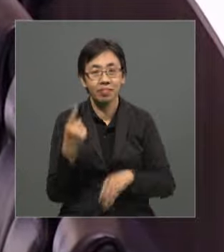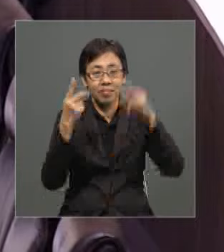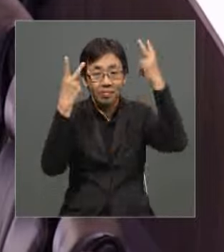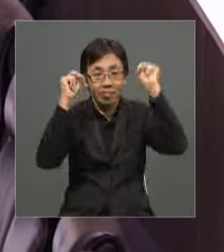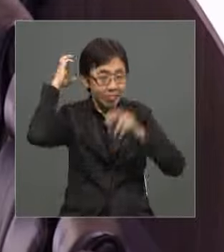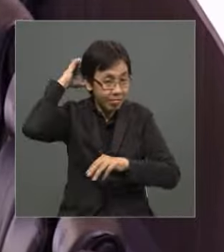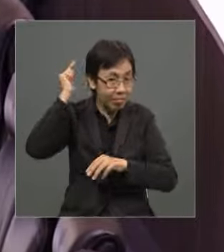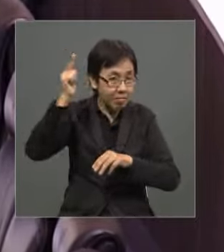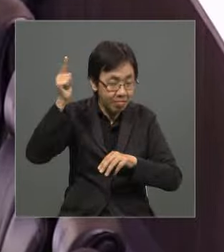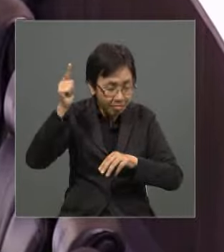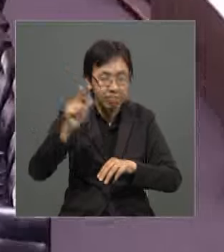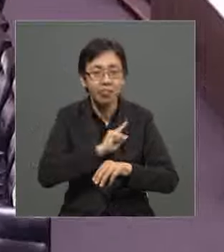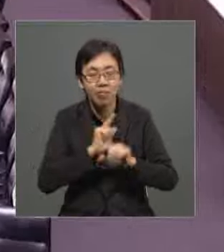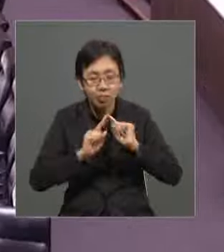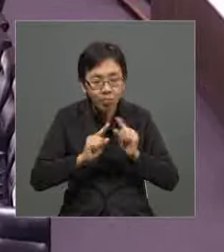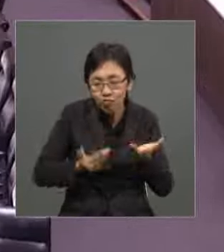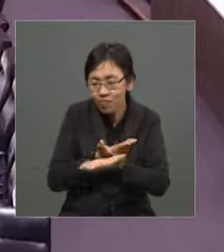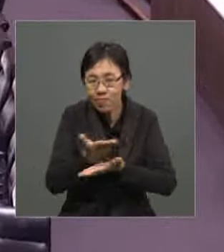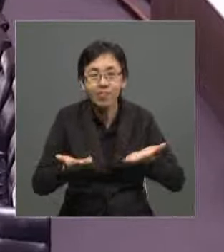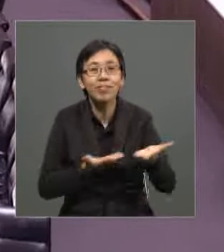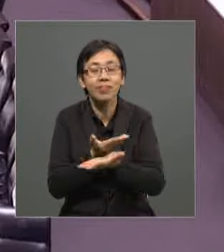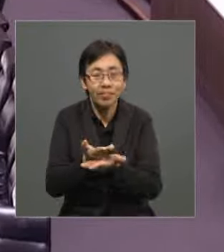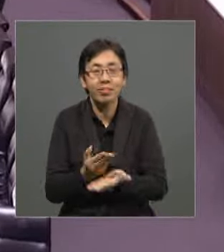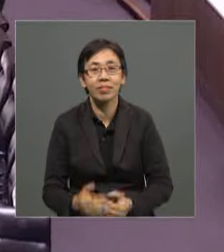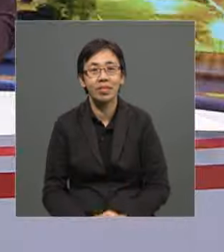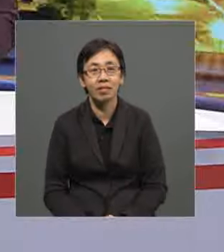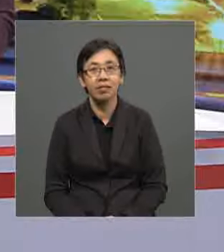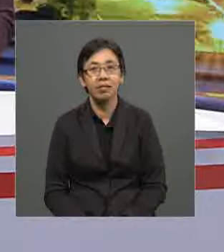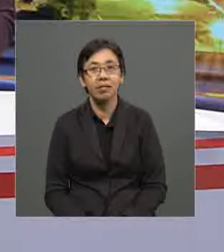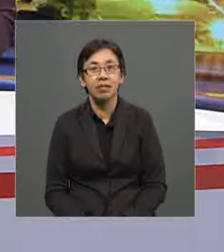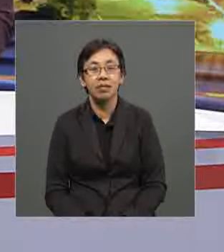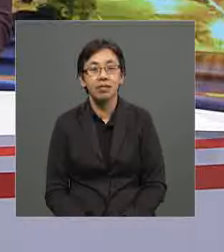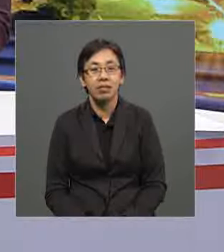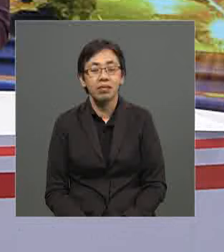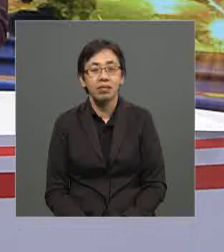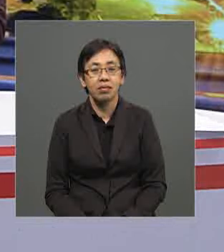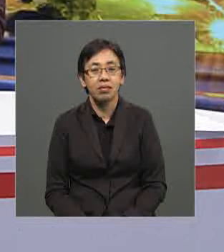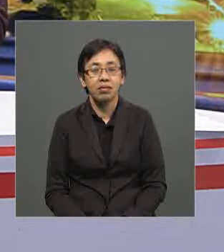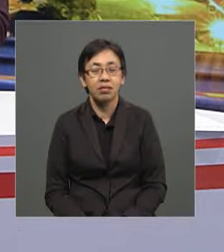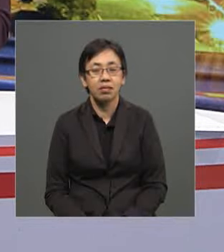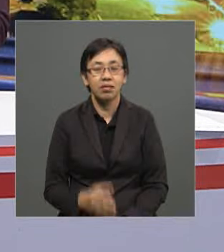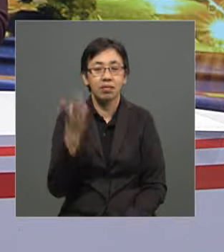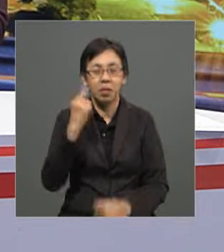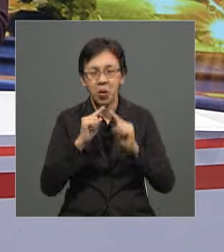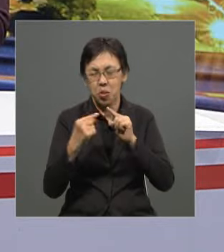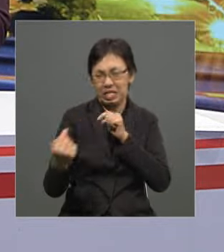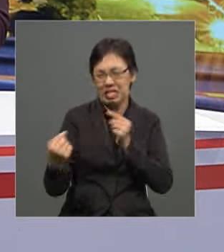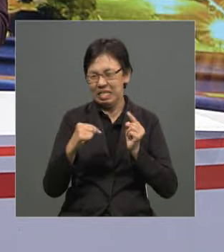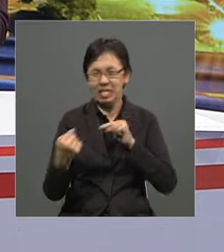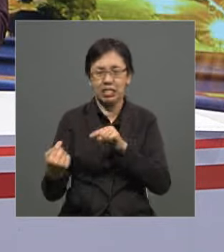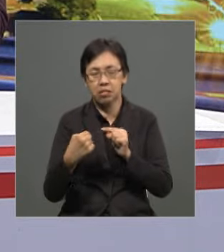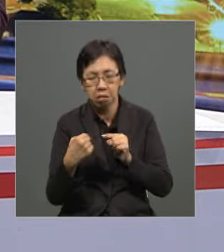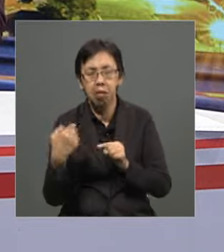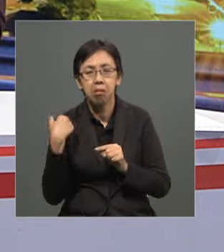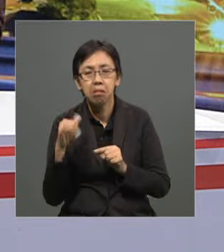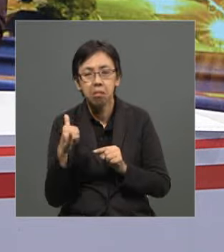คะมานั่งตำแหน่งนี้ก็ได้นัดพูดคุยกันนะคะอคืออาจารย์บอกว่าเมื่อเมื่อวานนี้มันมีการถกเถียงกันเยอะแล้วบาง